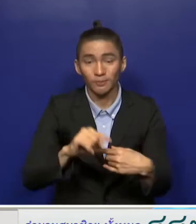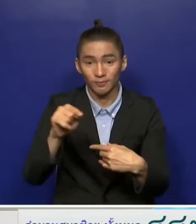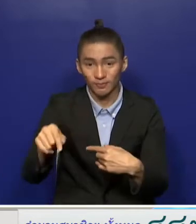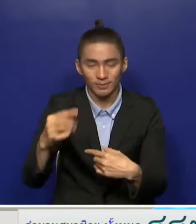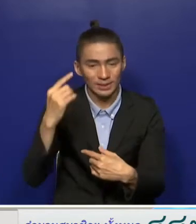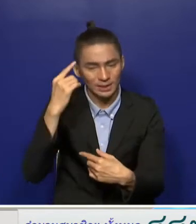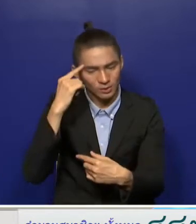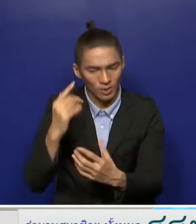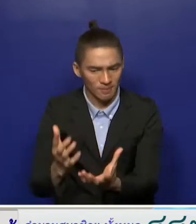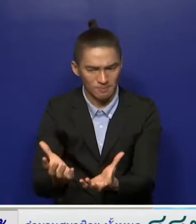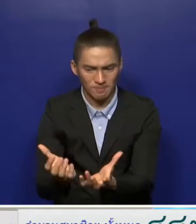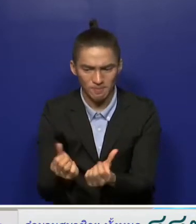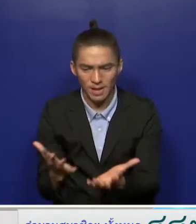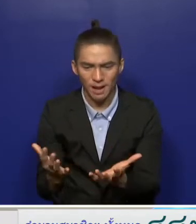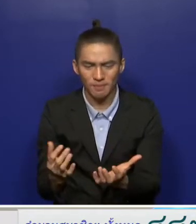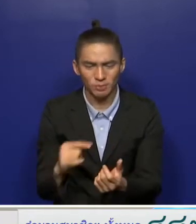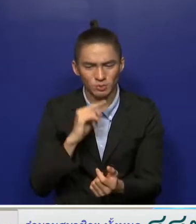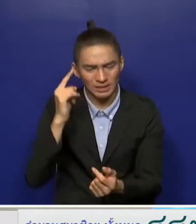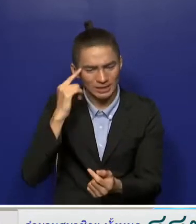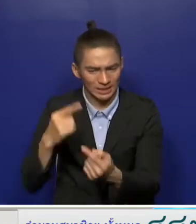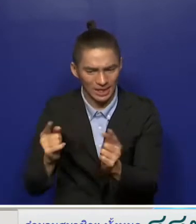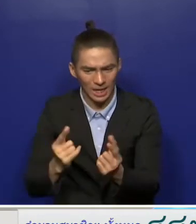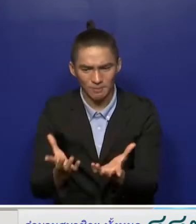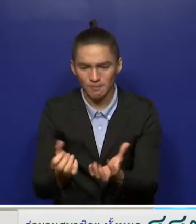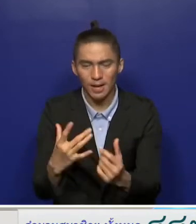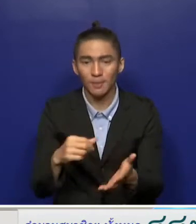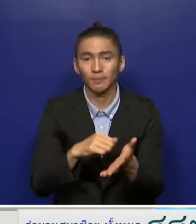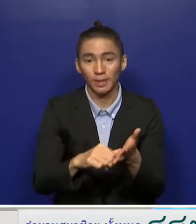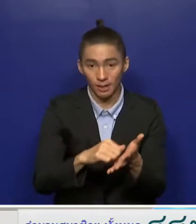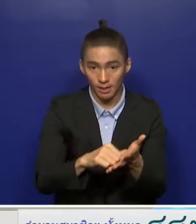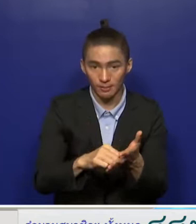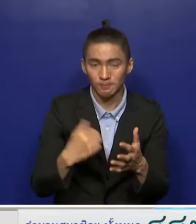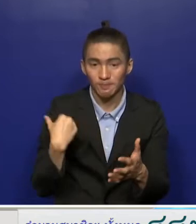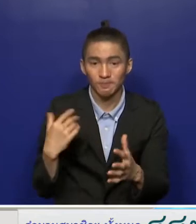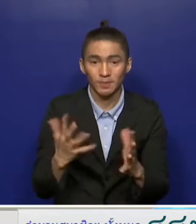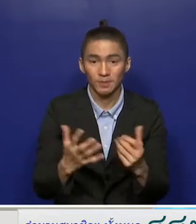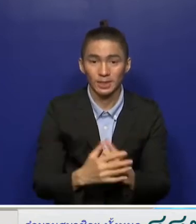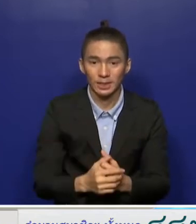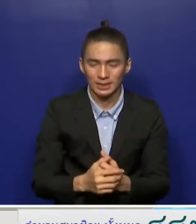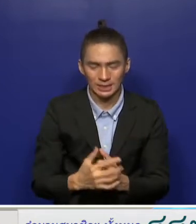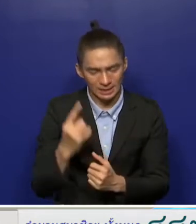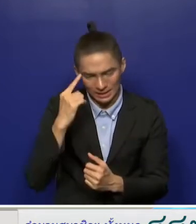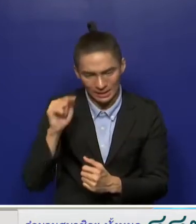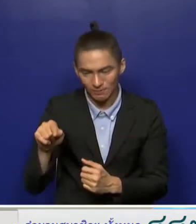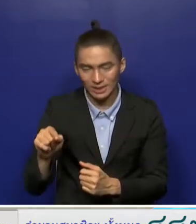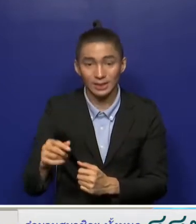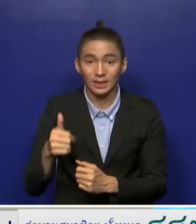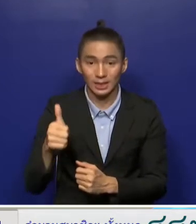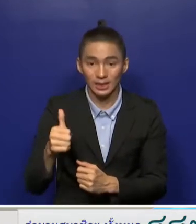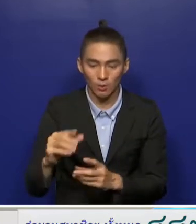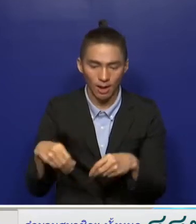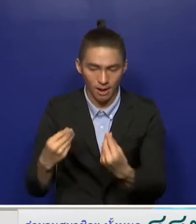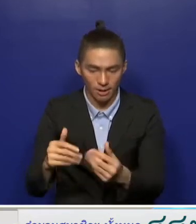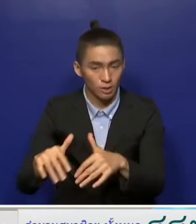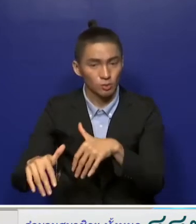mซึรงนี้ ก็ เป็ ส ิง ท ดีใน การ ได ให้ พี ด้อง ป ชาช น ส มารถ ท